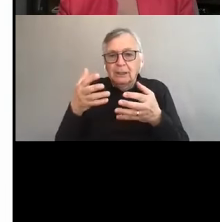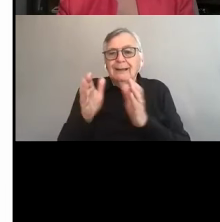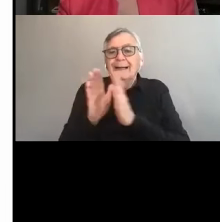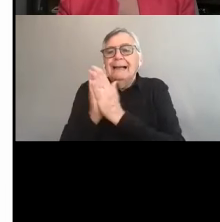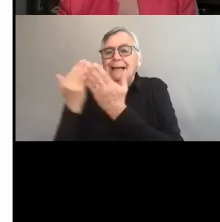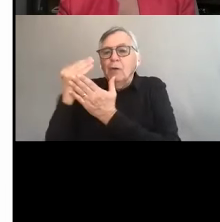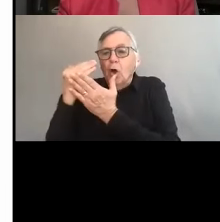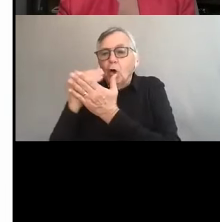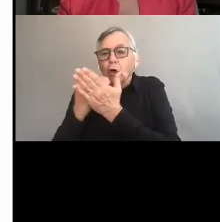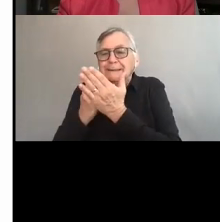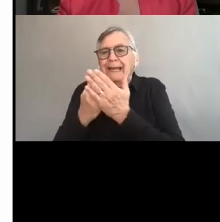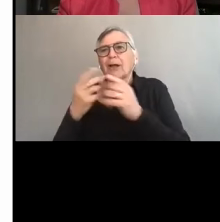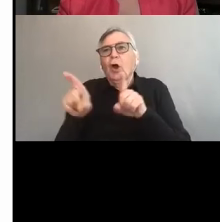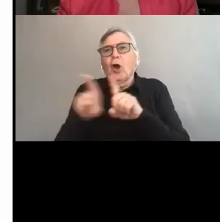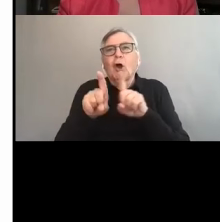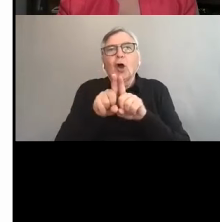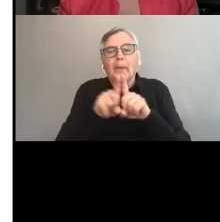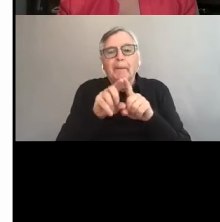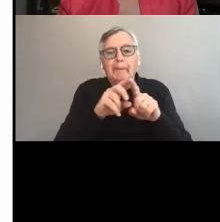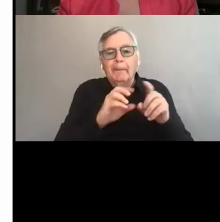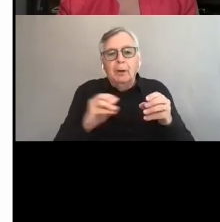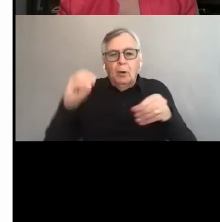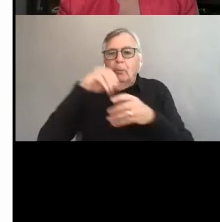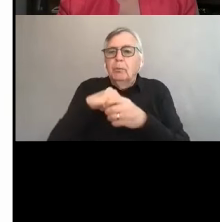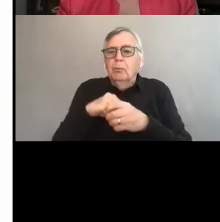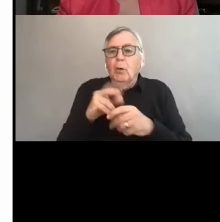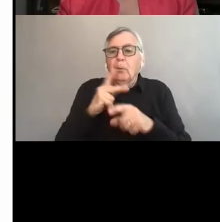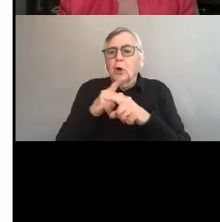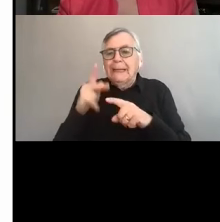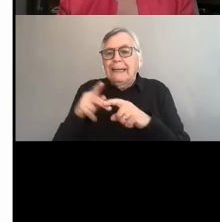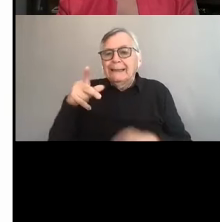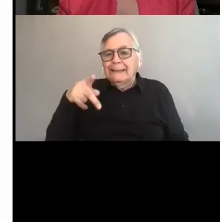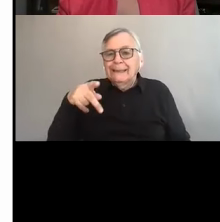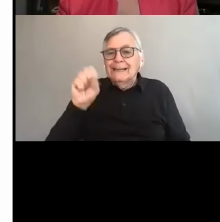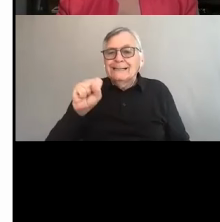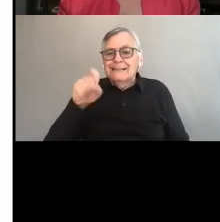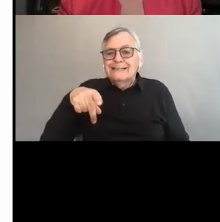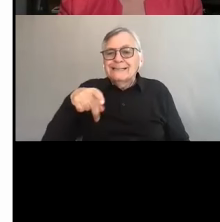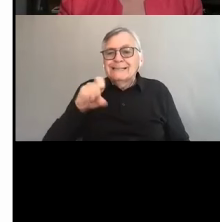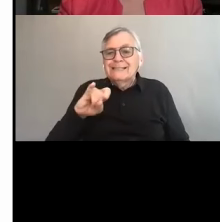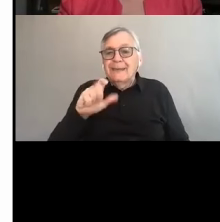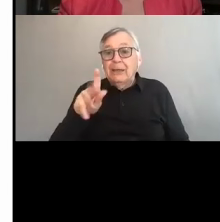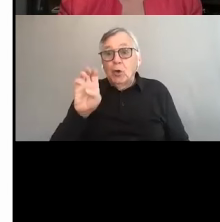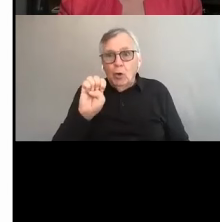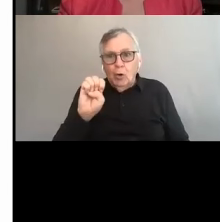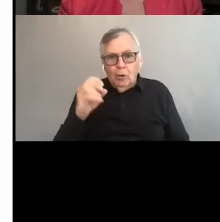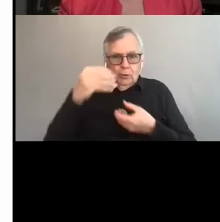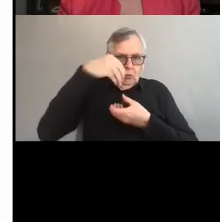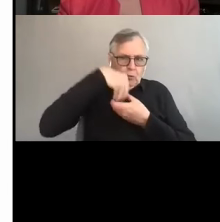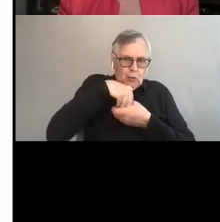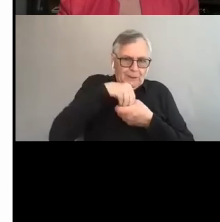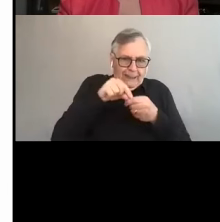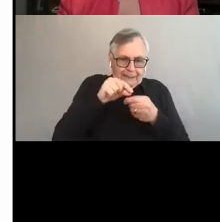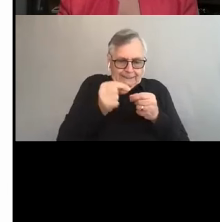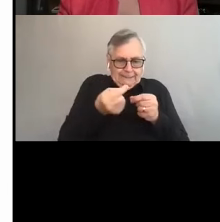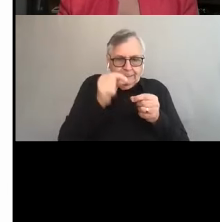recettes du matériel génétique qui code pour la protéine spicule. Puis, on veut